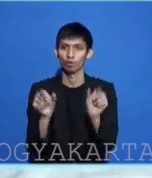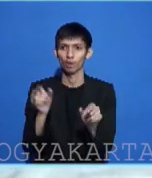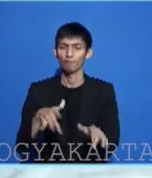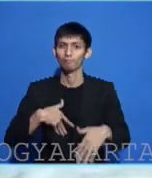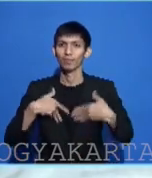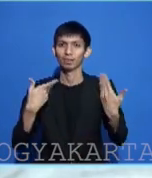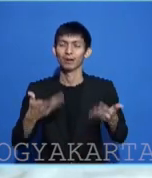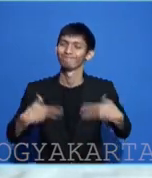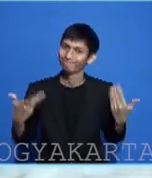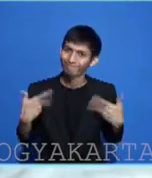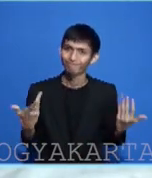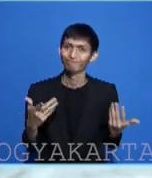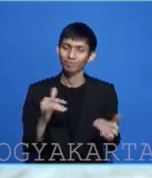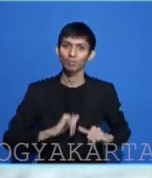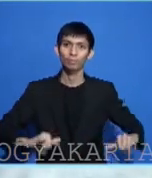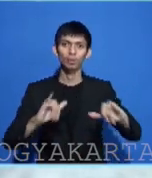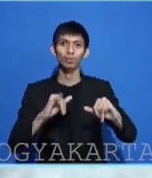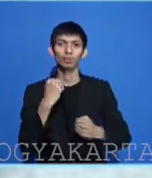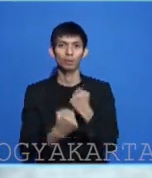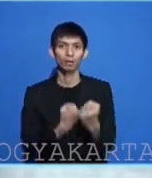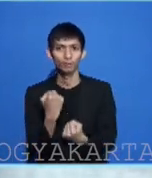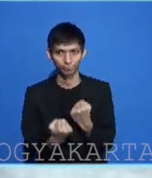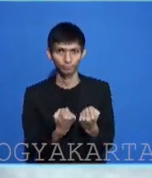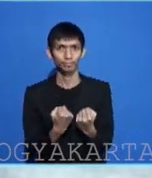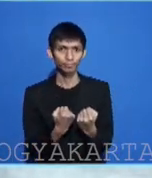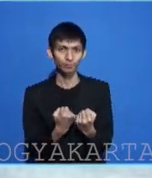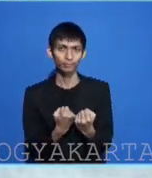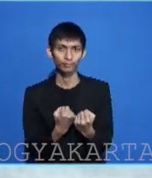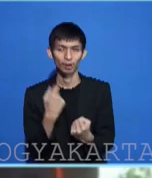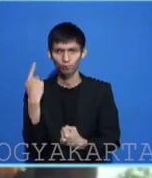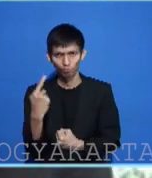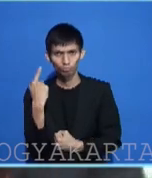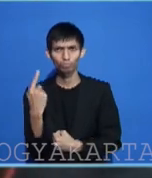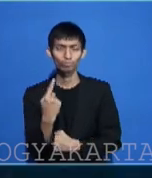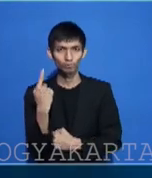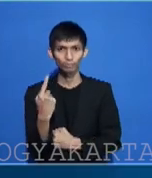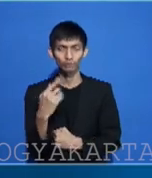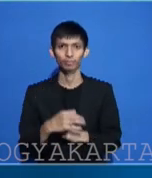bisa dilakukan setiap saat tanpa harus menunggu peristiwa Hari Raya Idul Adha.